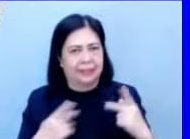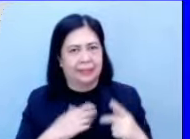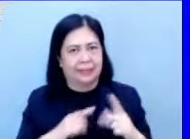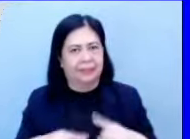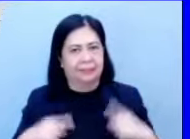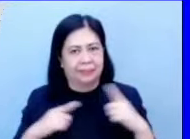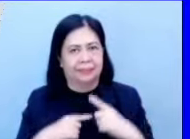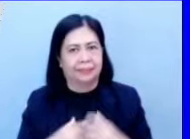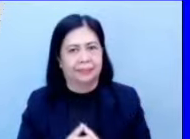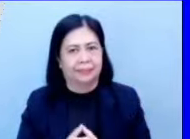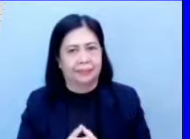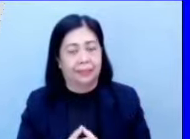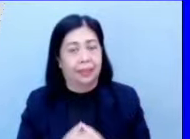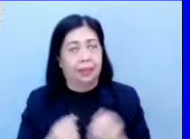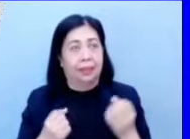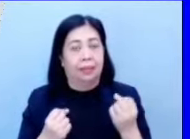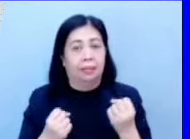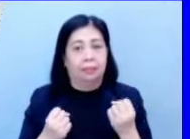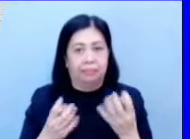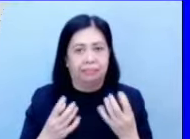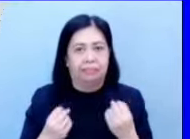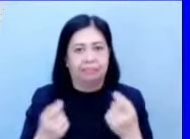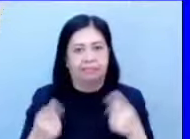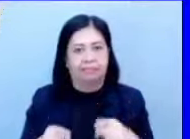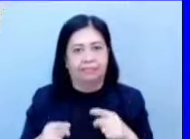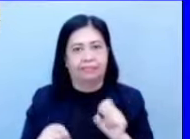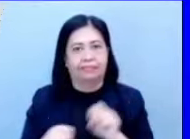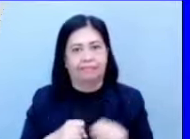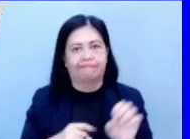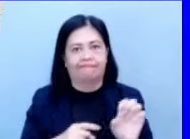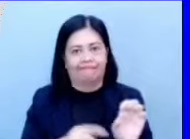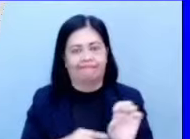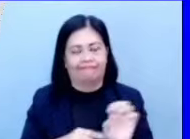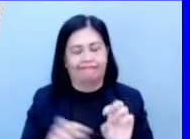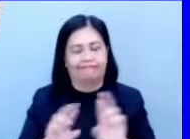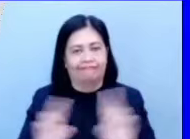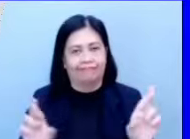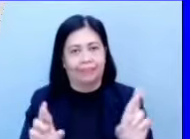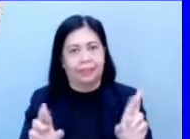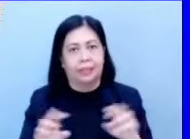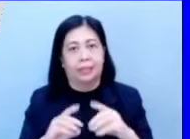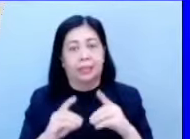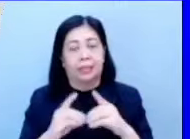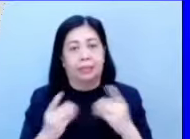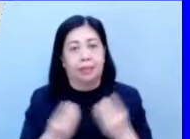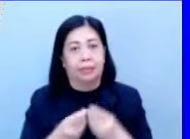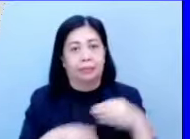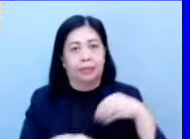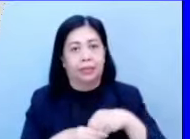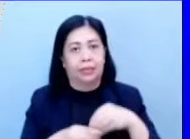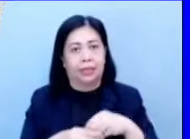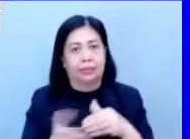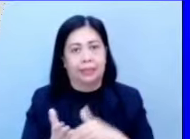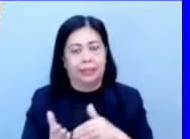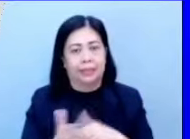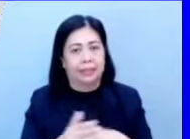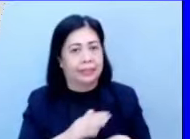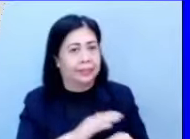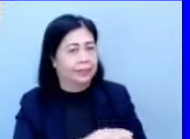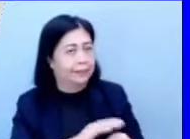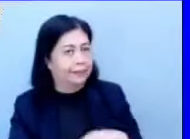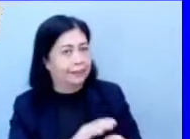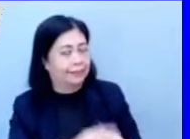madalas pong may mga ganong pangyayari. Kaya handa rin po yung ating Department of Internal Medicine para sa ganon. Opo, paalala lang po, Doktor, sa